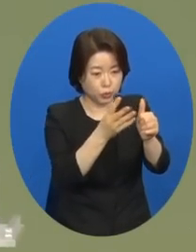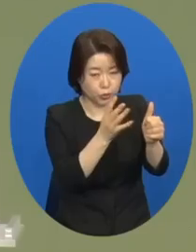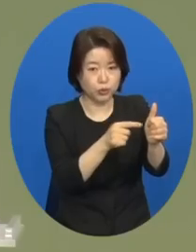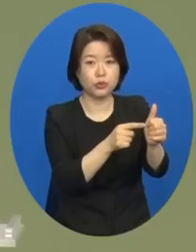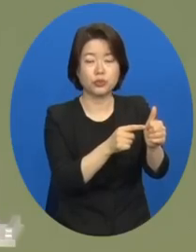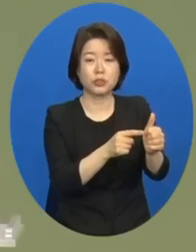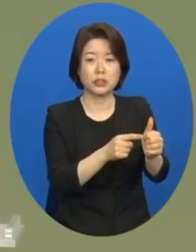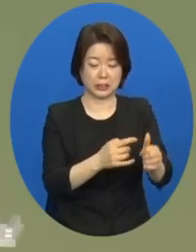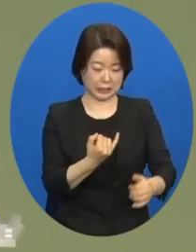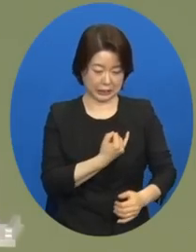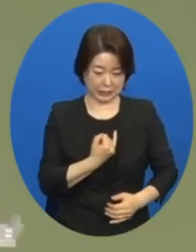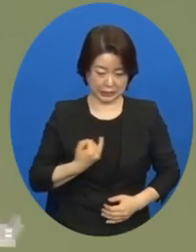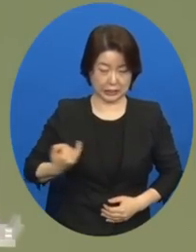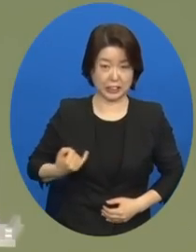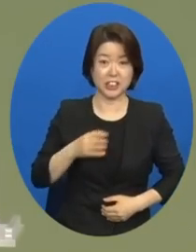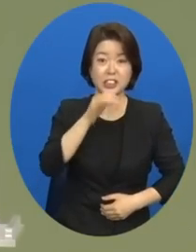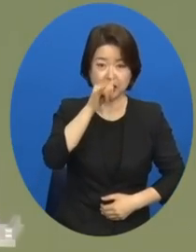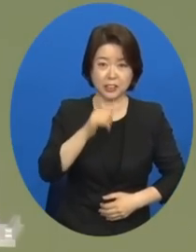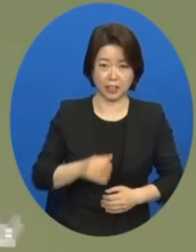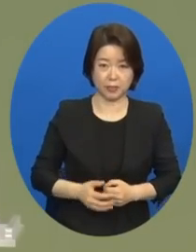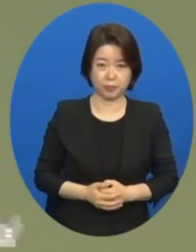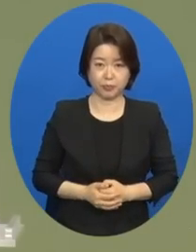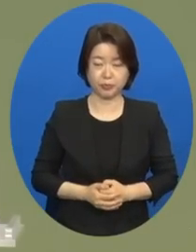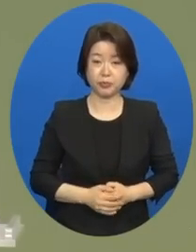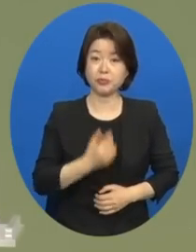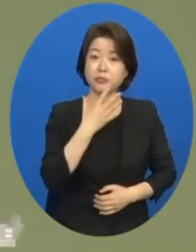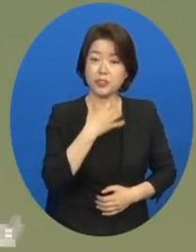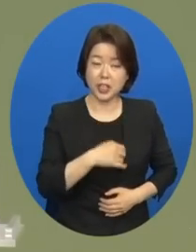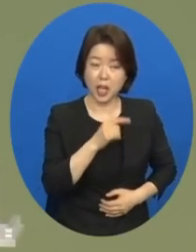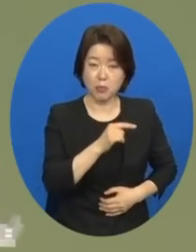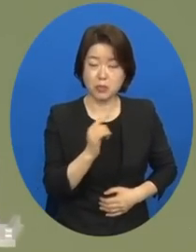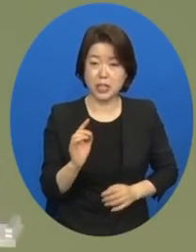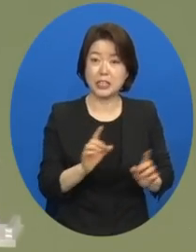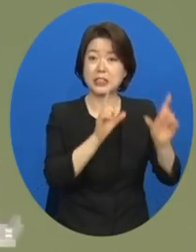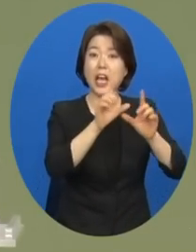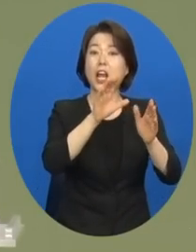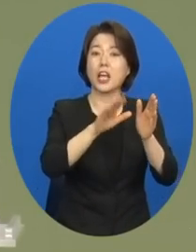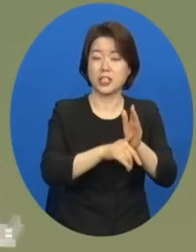첩이라면이 일이 살아 생존시에 일어난 거잖아요 그죠